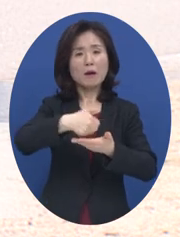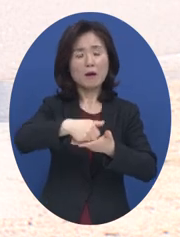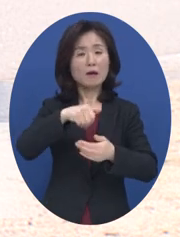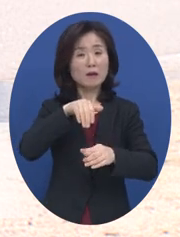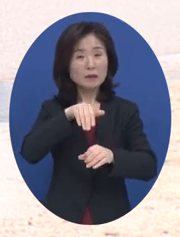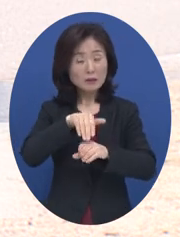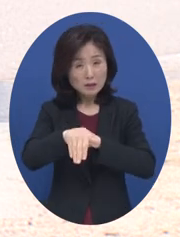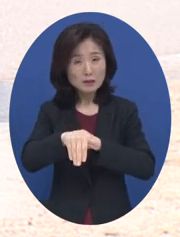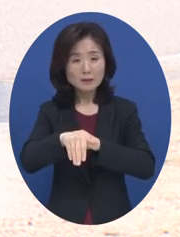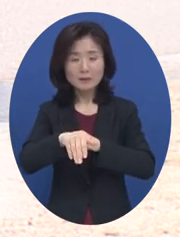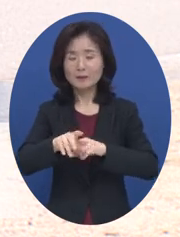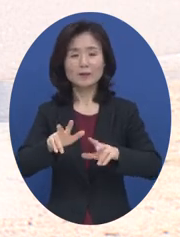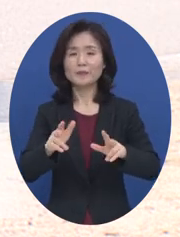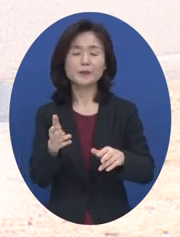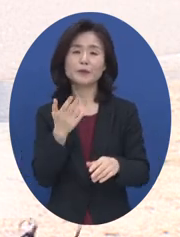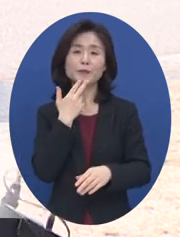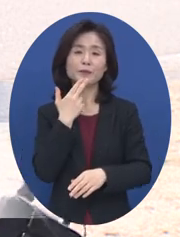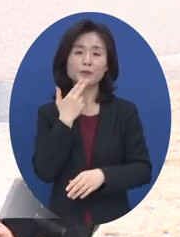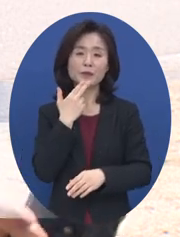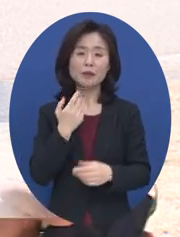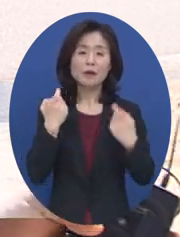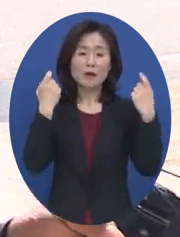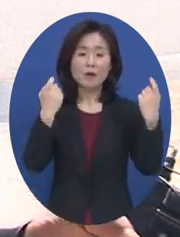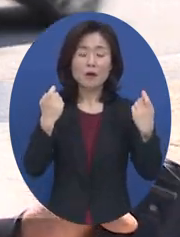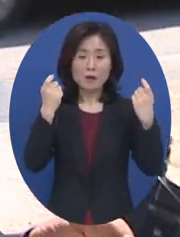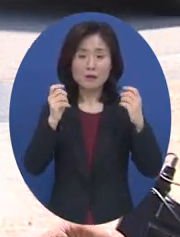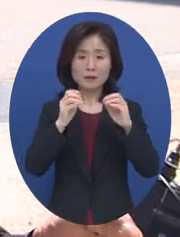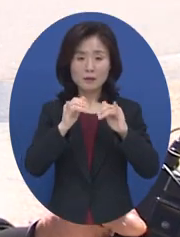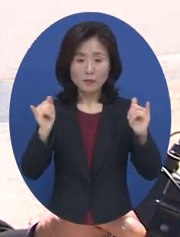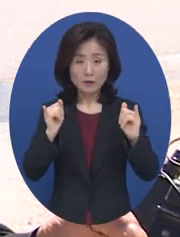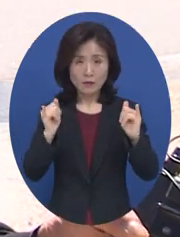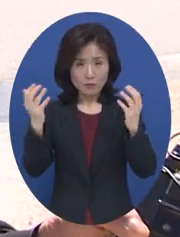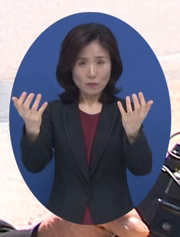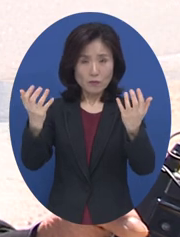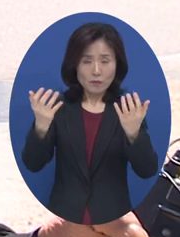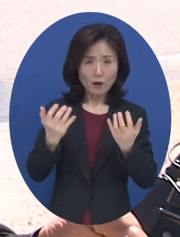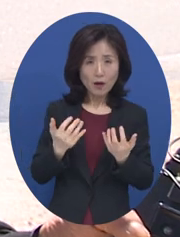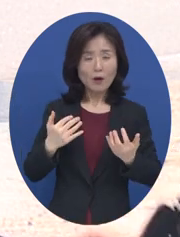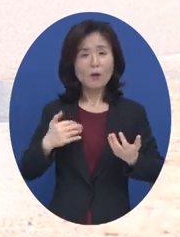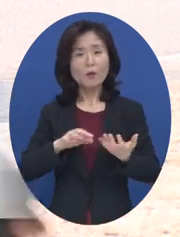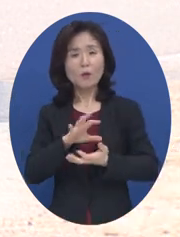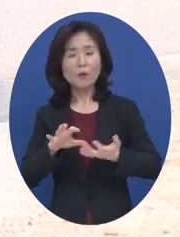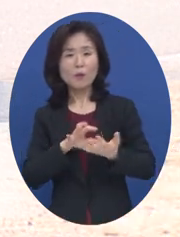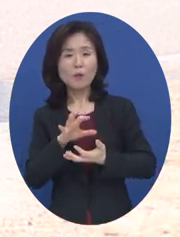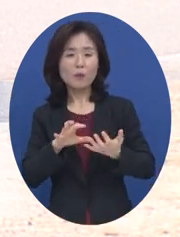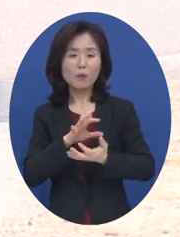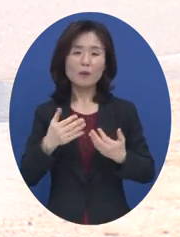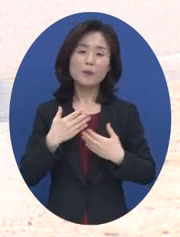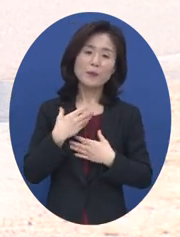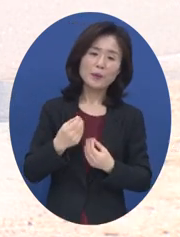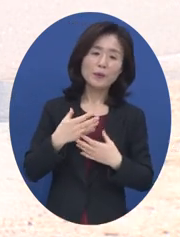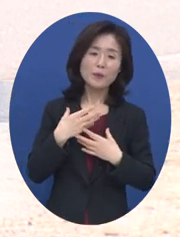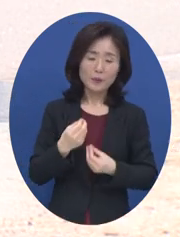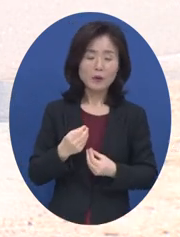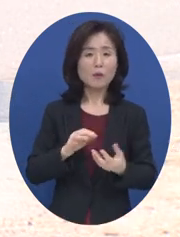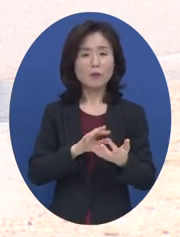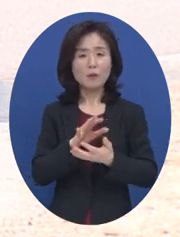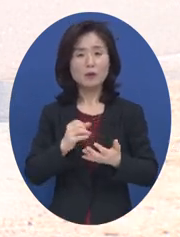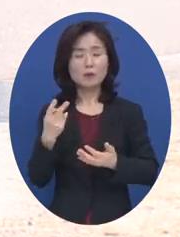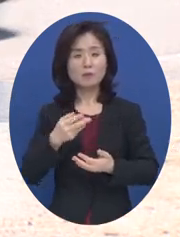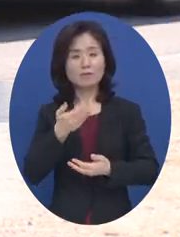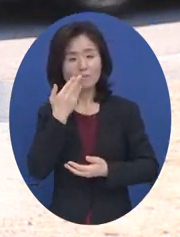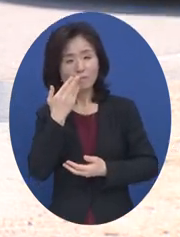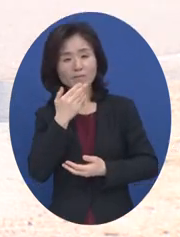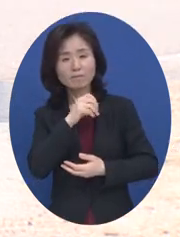것 그런거 다 아 무시하고 정말 와서 어 관광객들의 편의 놀다가 또 음식도